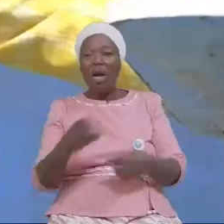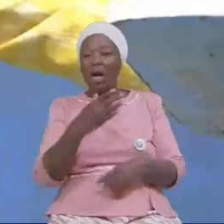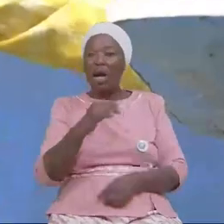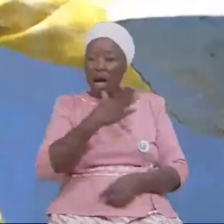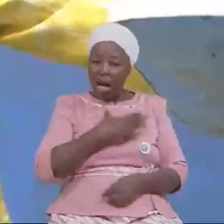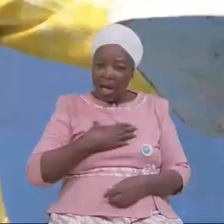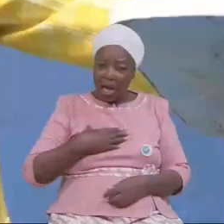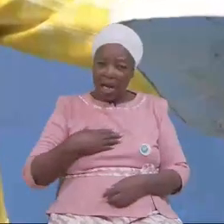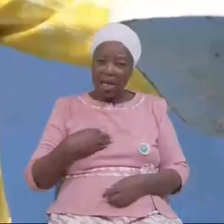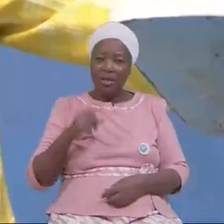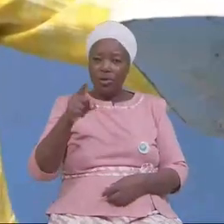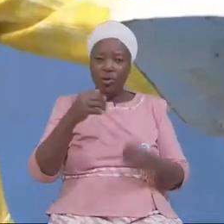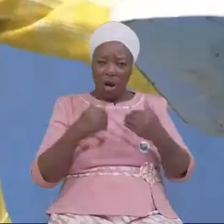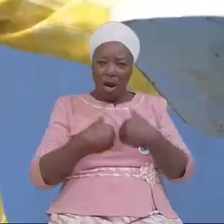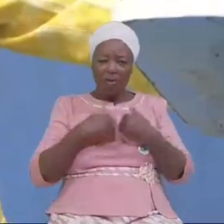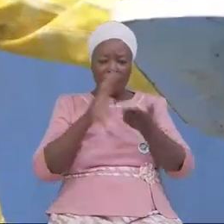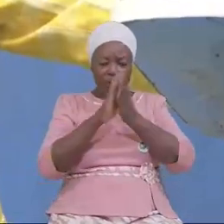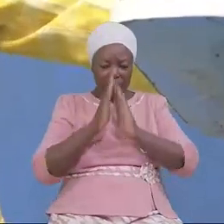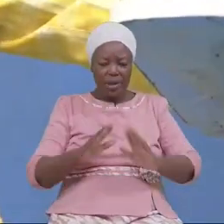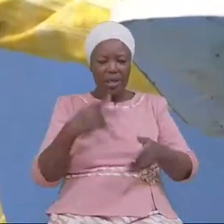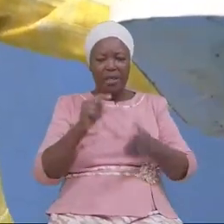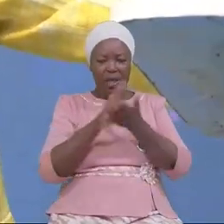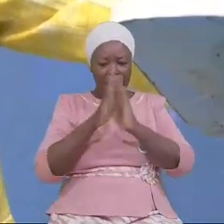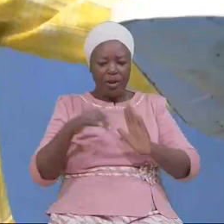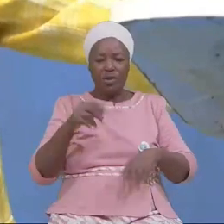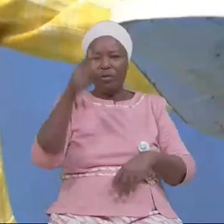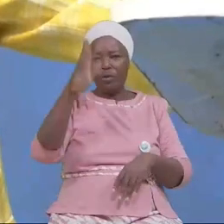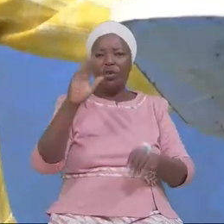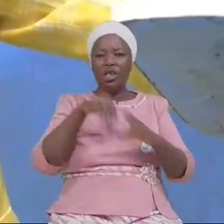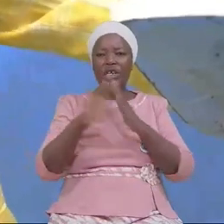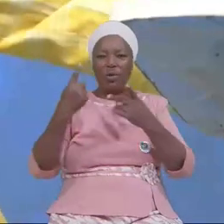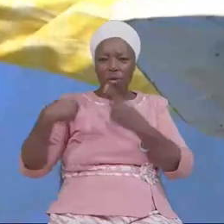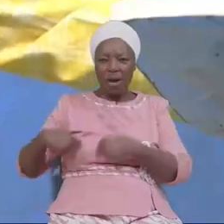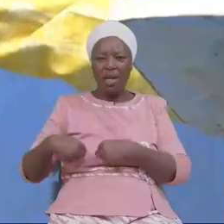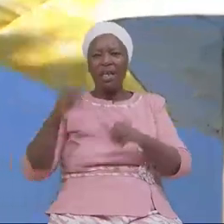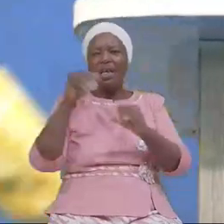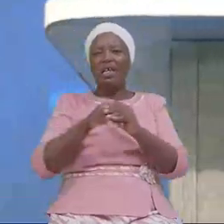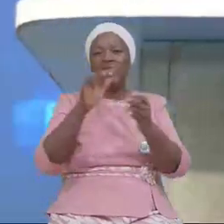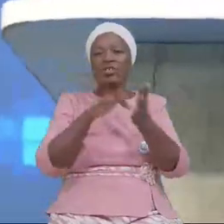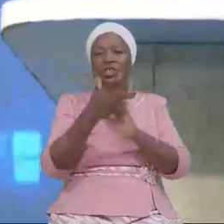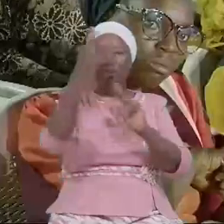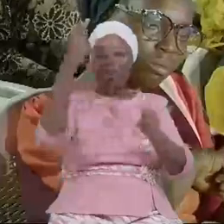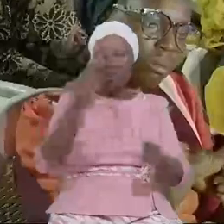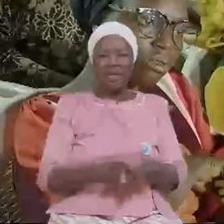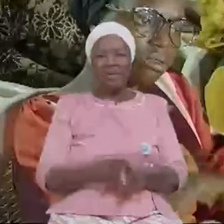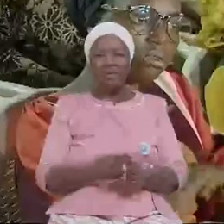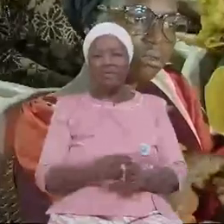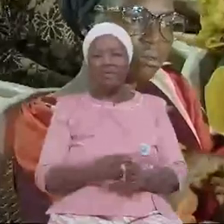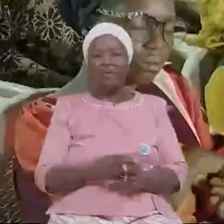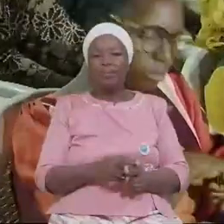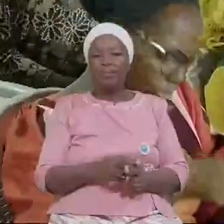la culpabilité a ôté, vous avez la paix de Dieu dans votre cœur, au nom de Jésus-Christ.